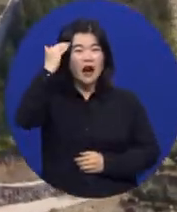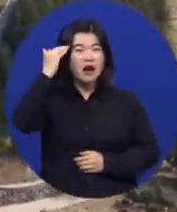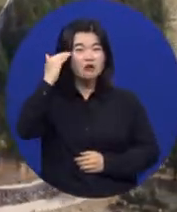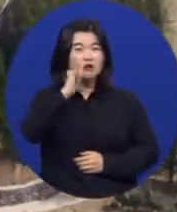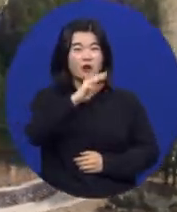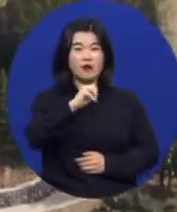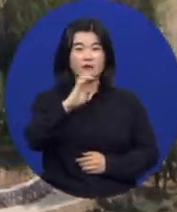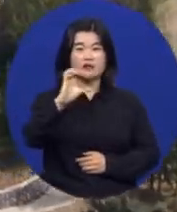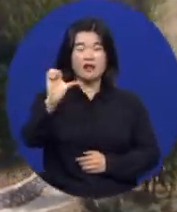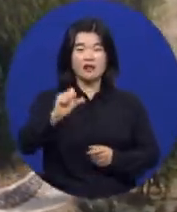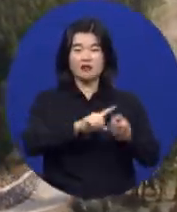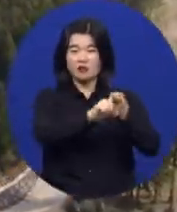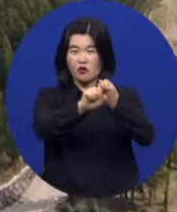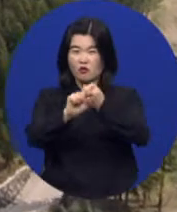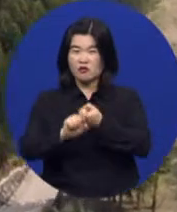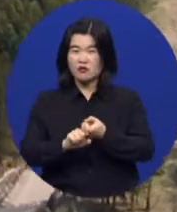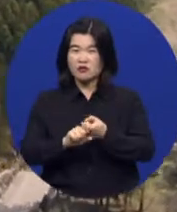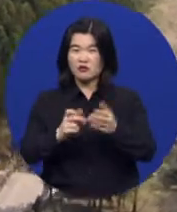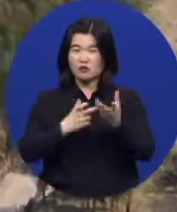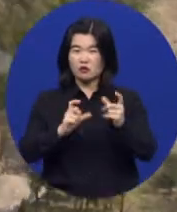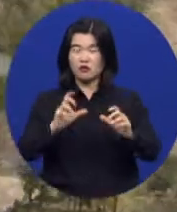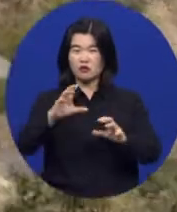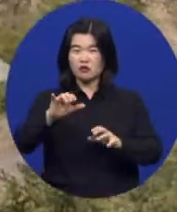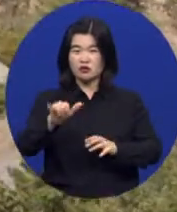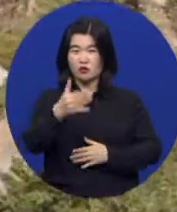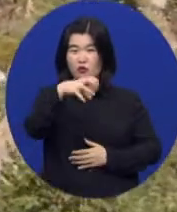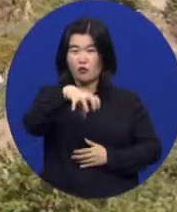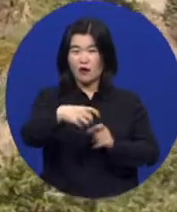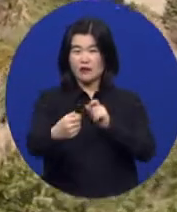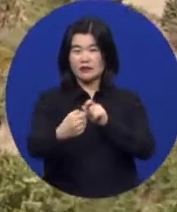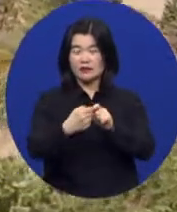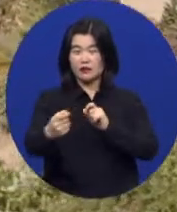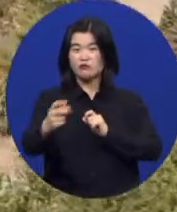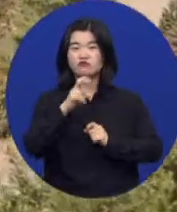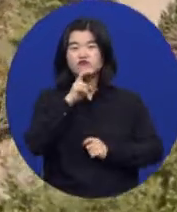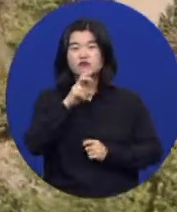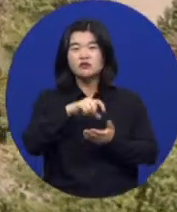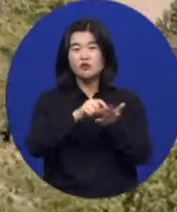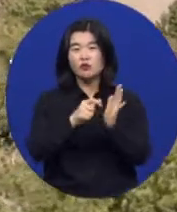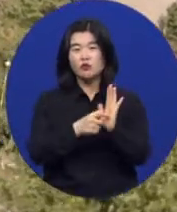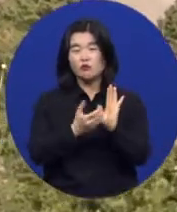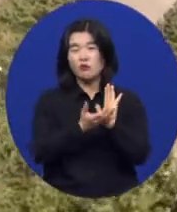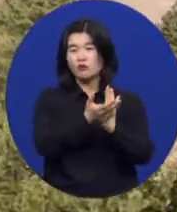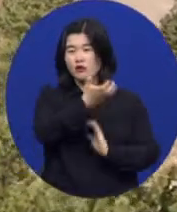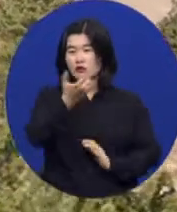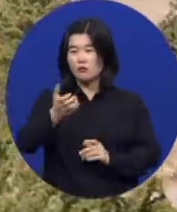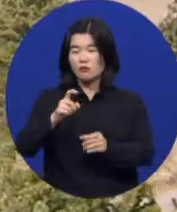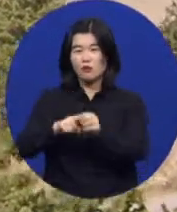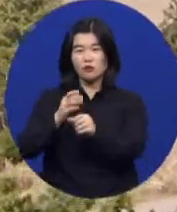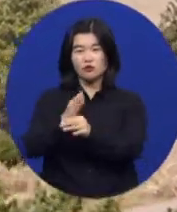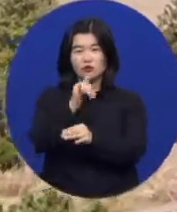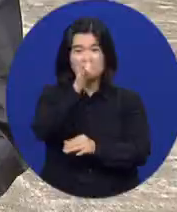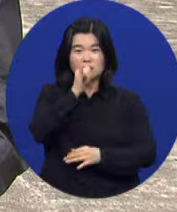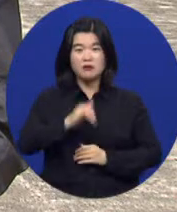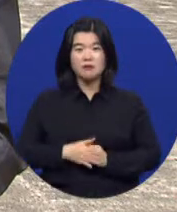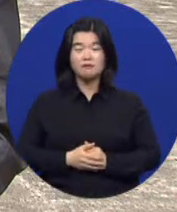YMCA 전국연맹은 올해 안에 제주국제공항에서 20분가량 떨어진 부지에 본부 이전을 목표로 하고